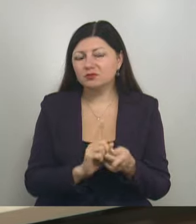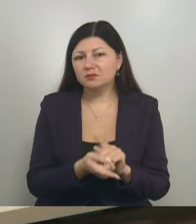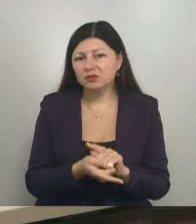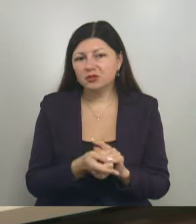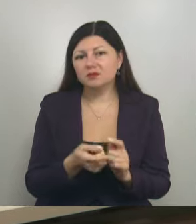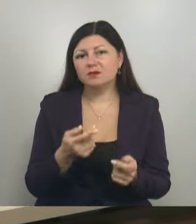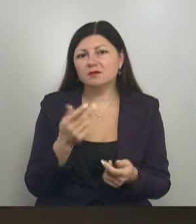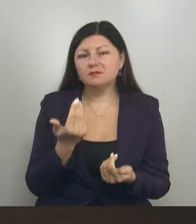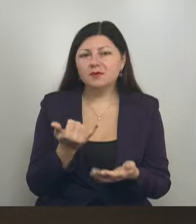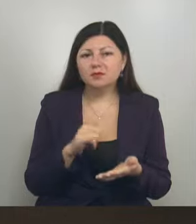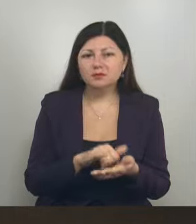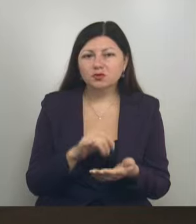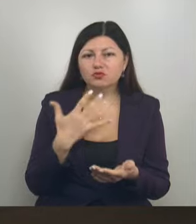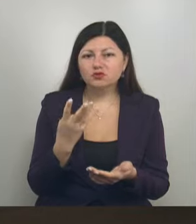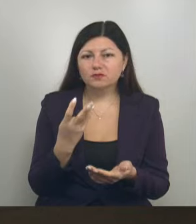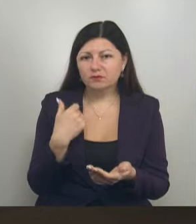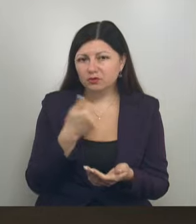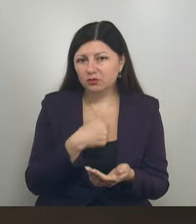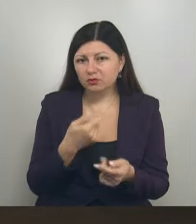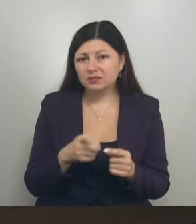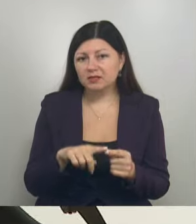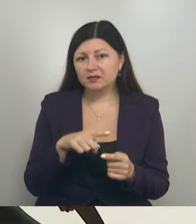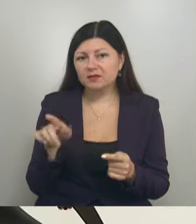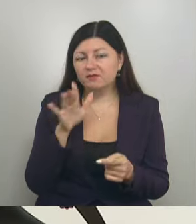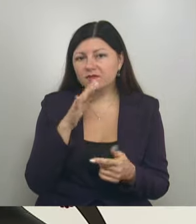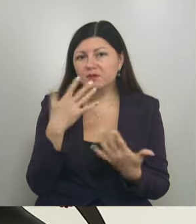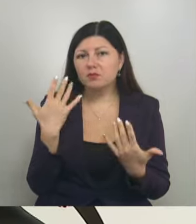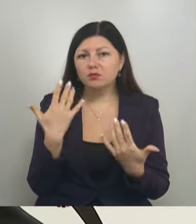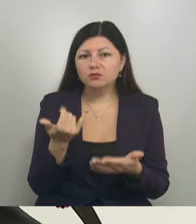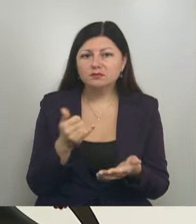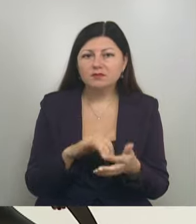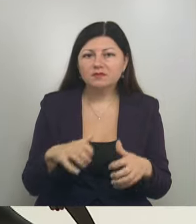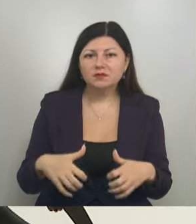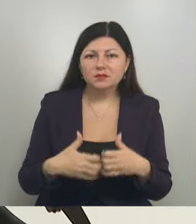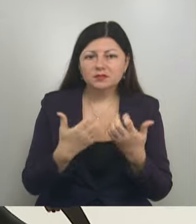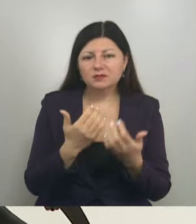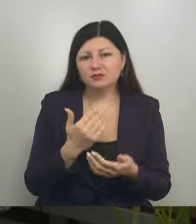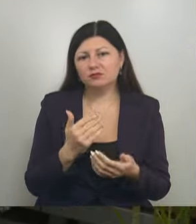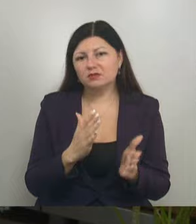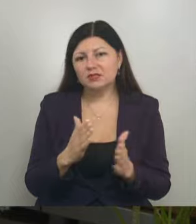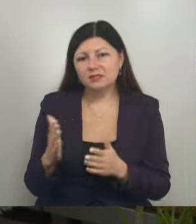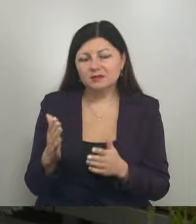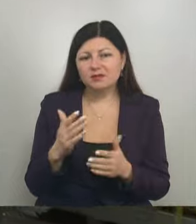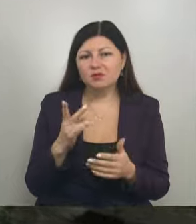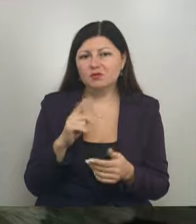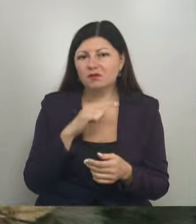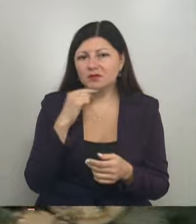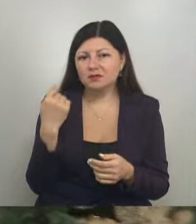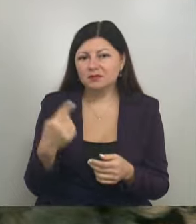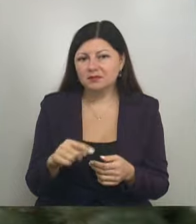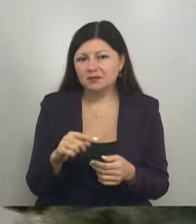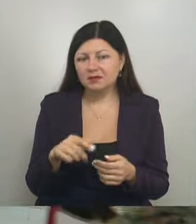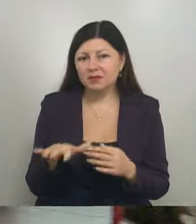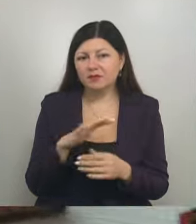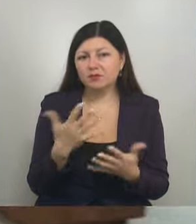программного обеспечения уже четвертый год. За это время удалось внедрить автоматизированные системы управления на российских платформах, которые